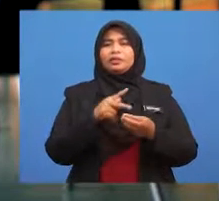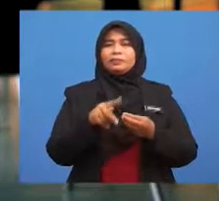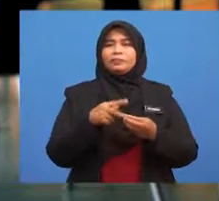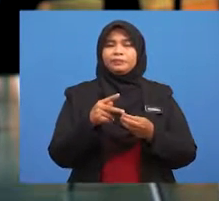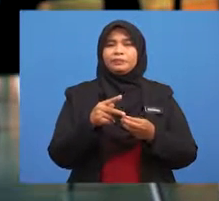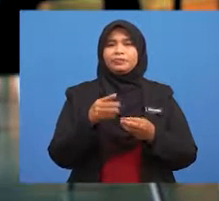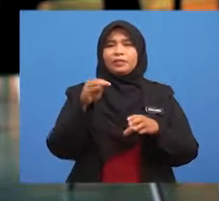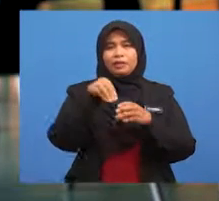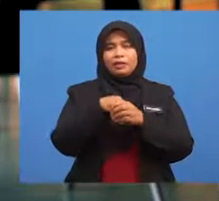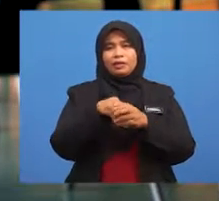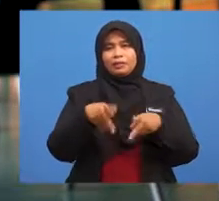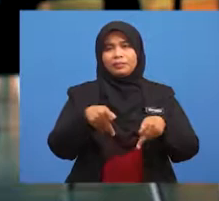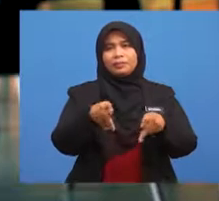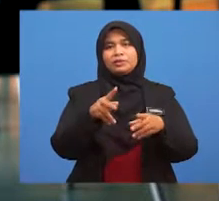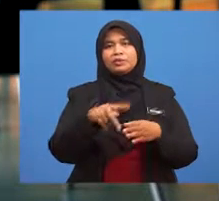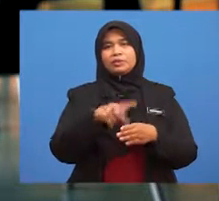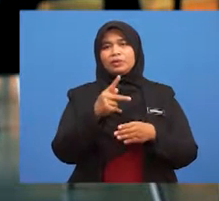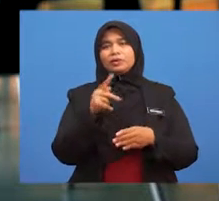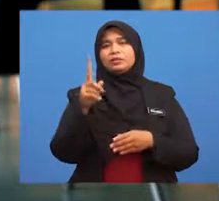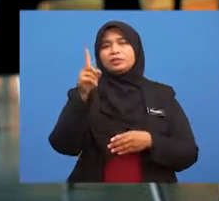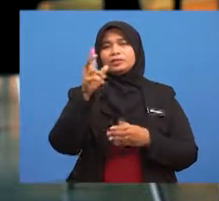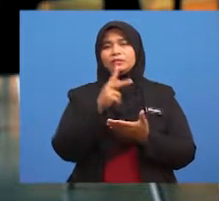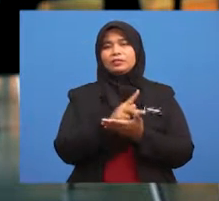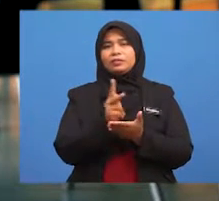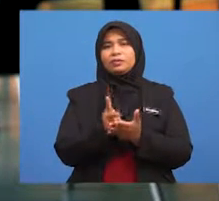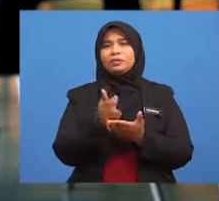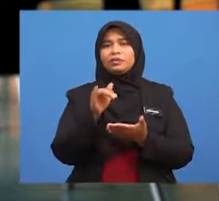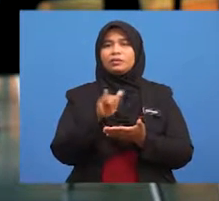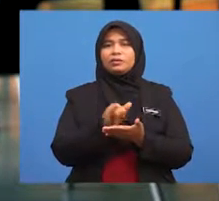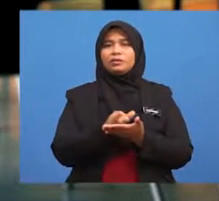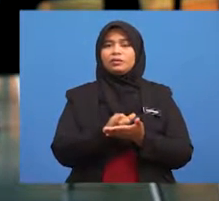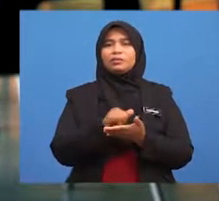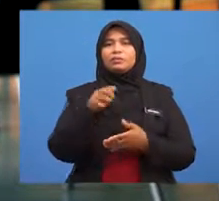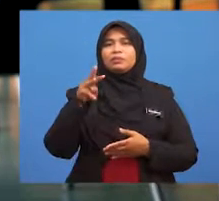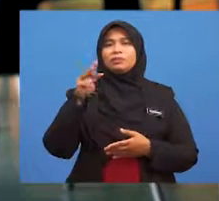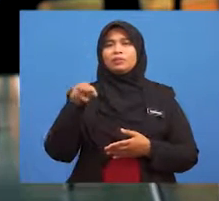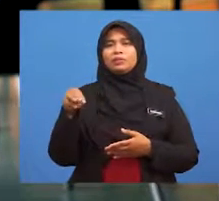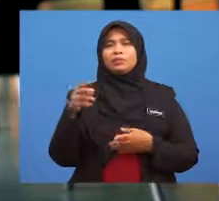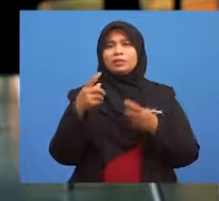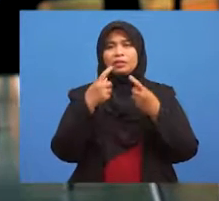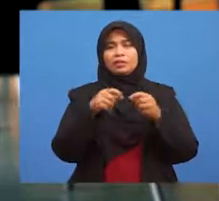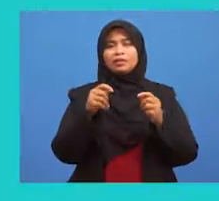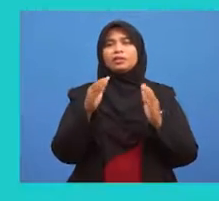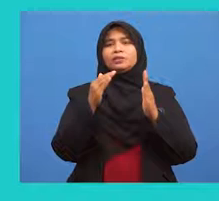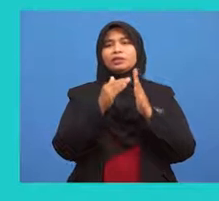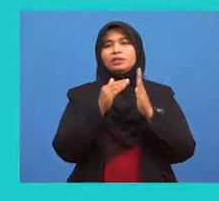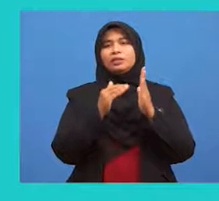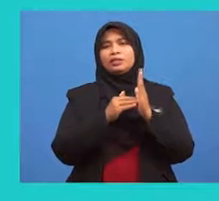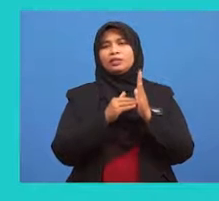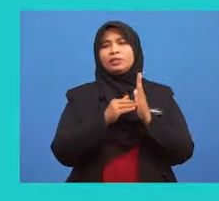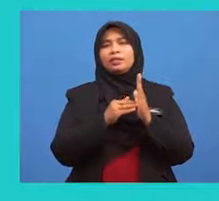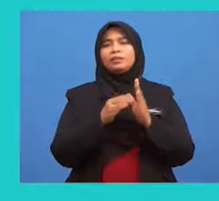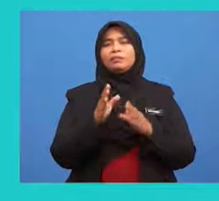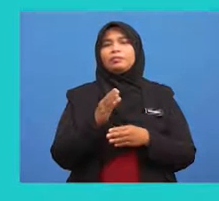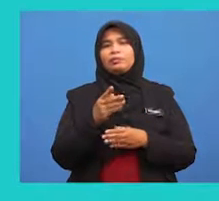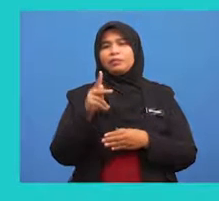kesimpulannya, dalam proses mengeluarkan sebiji kek tersebut, murid-murid telah menyenaraikan